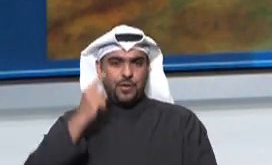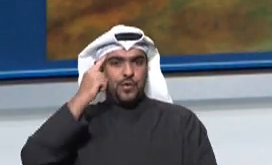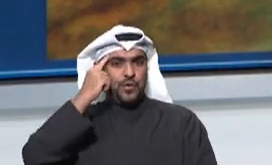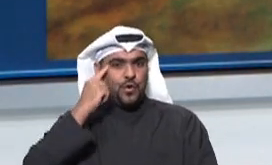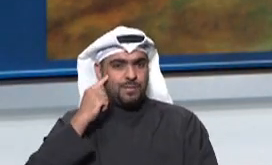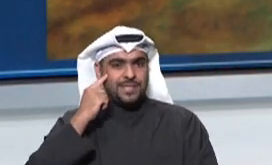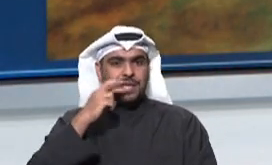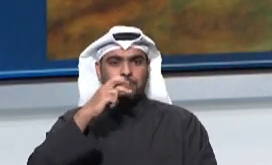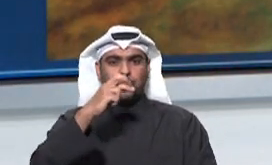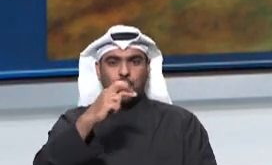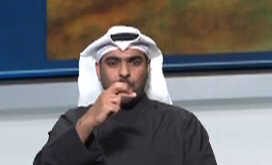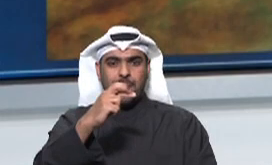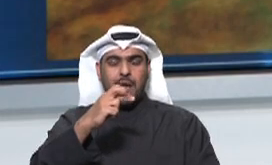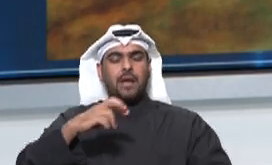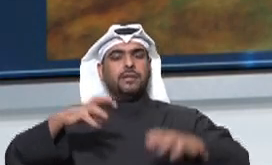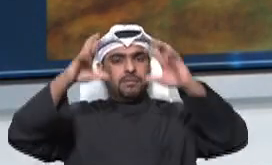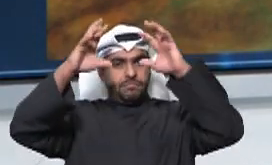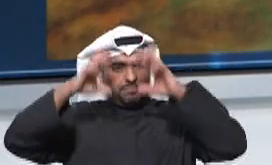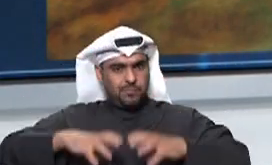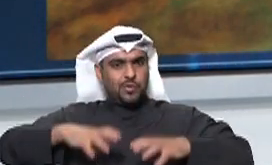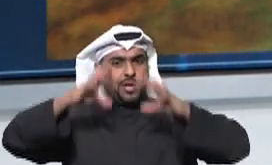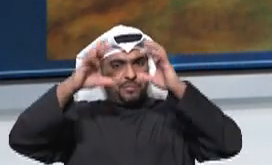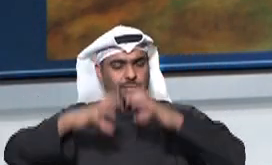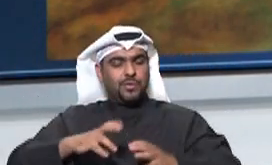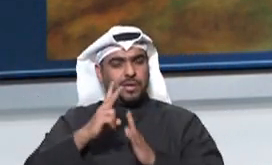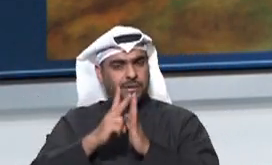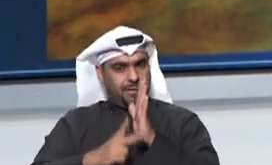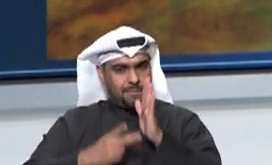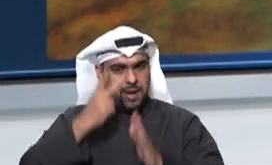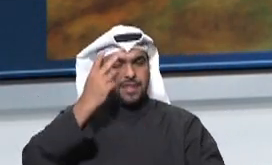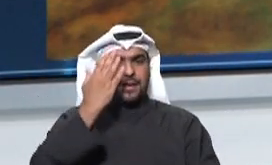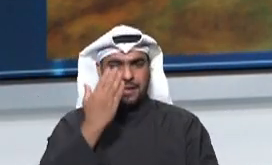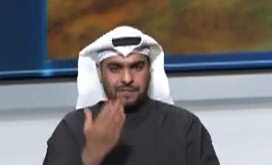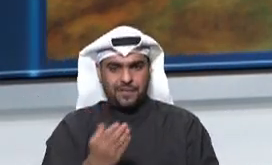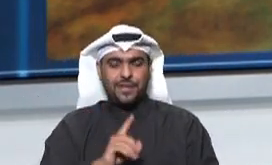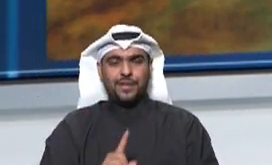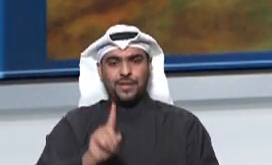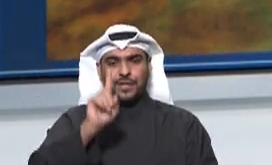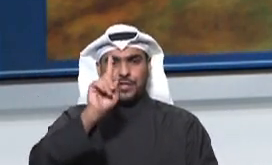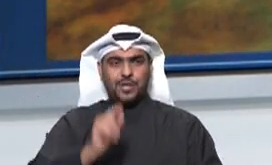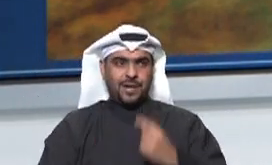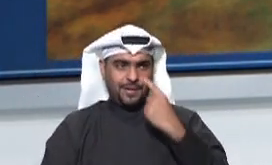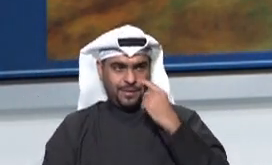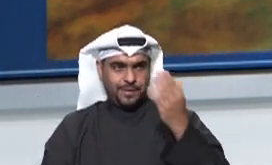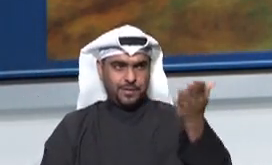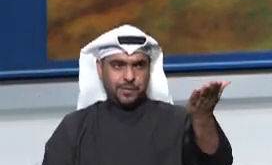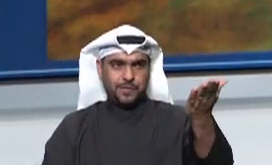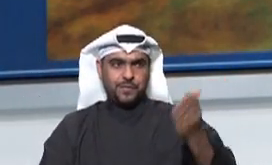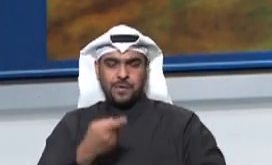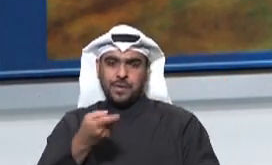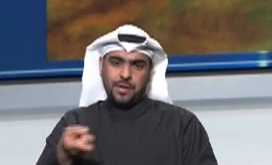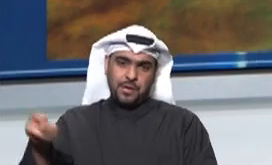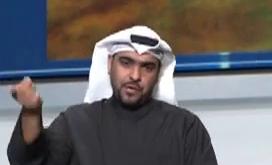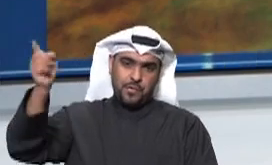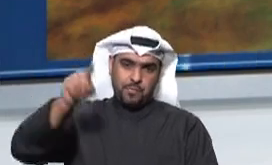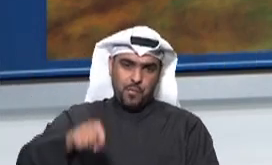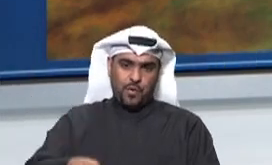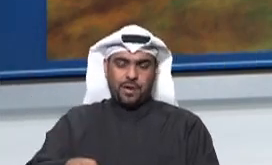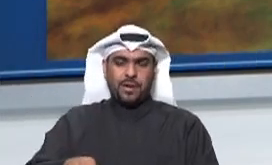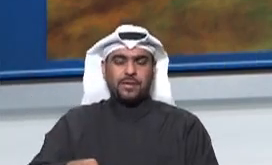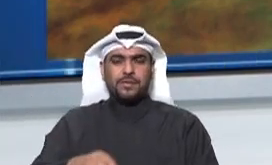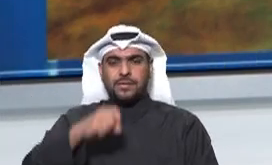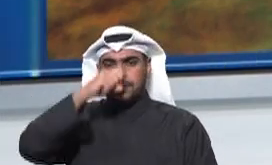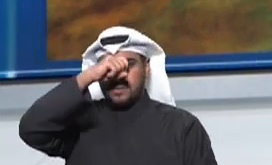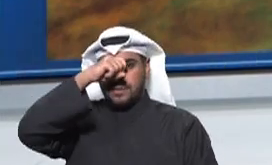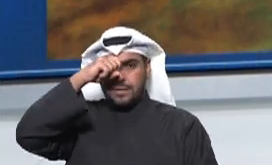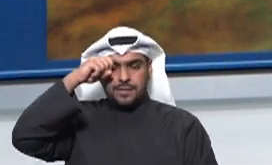والأحد. درجات الحرارة بوجه عام تتراوح ما بين 14 إلى 17 درجة مئوية، مع رياح شمالية إلى متقلبة الاتجاه خفيفة إلى